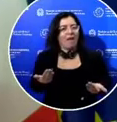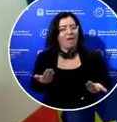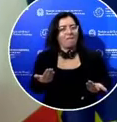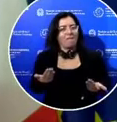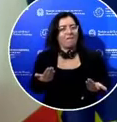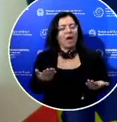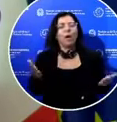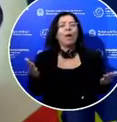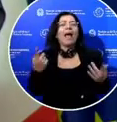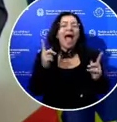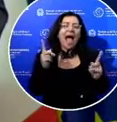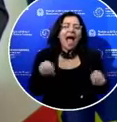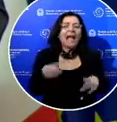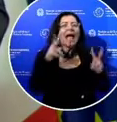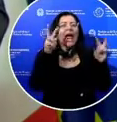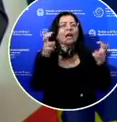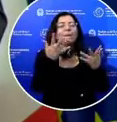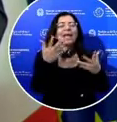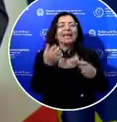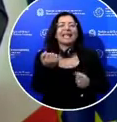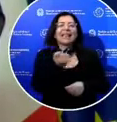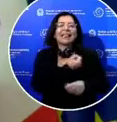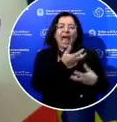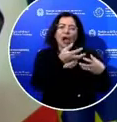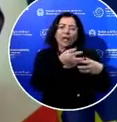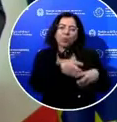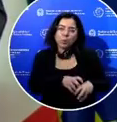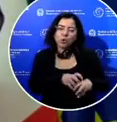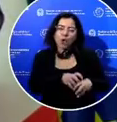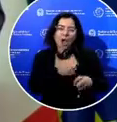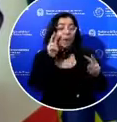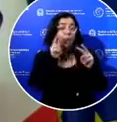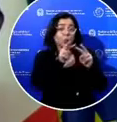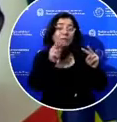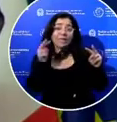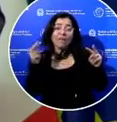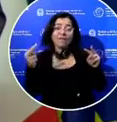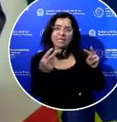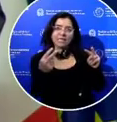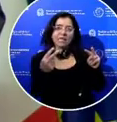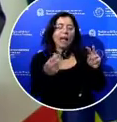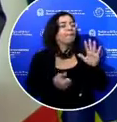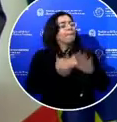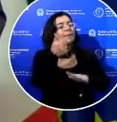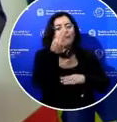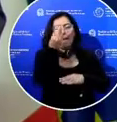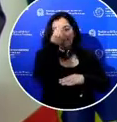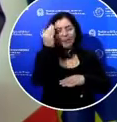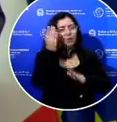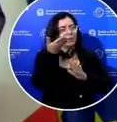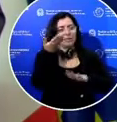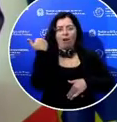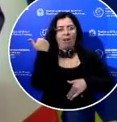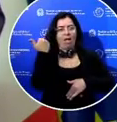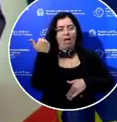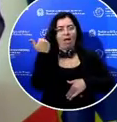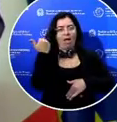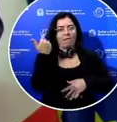di riduzione del danno, da un fronte e dall'altro affrontiamo gli argomenti senza pregiudizio, senza una